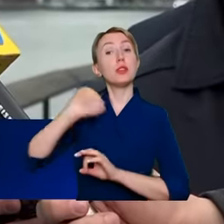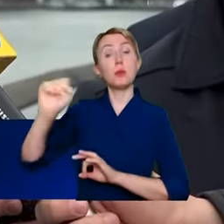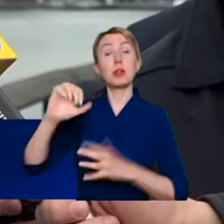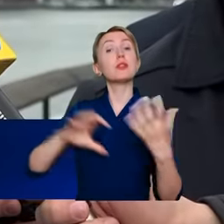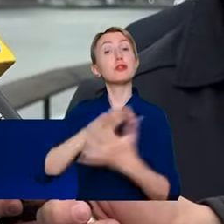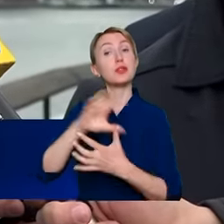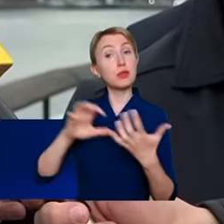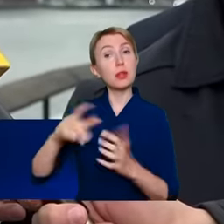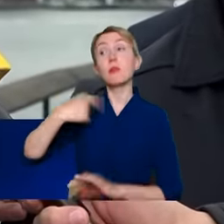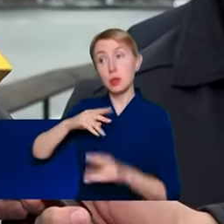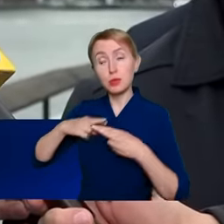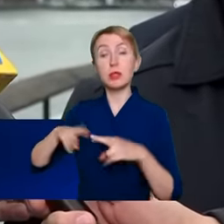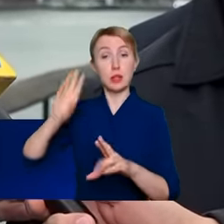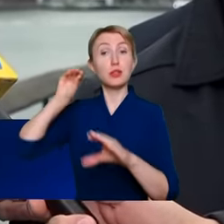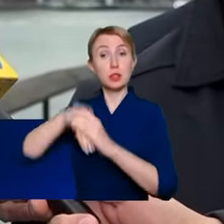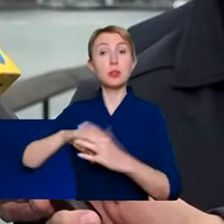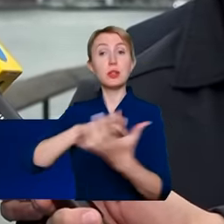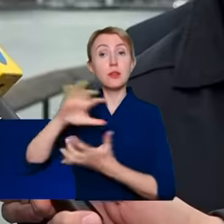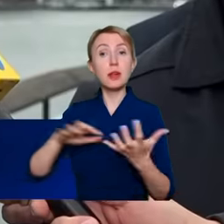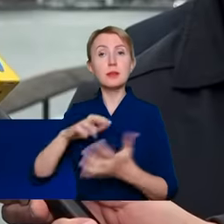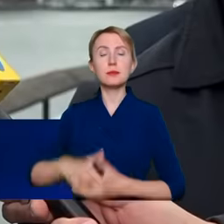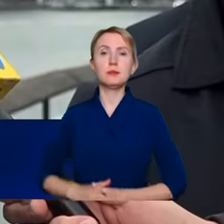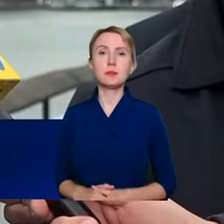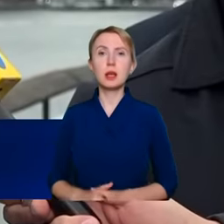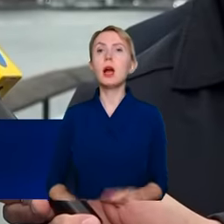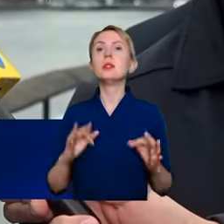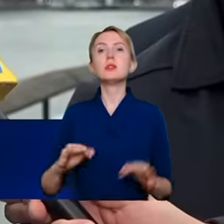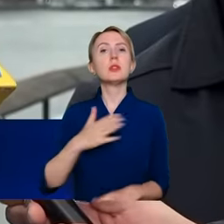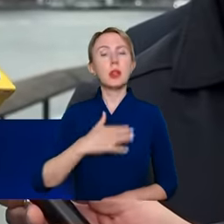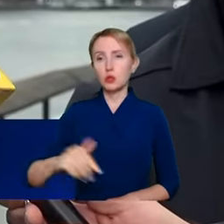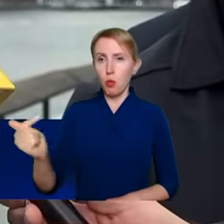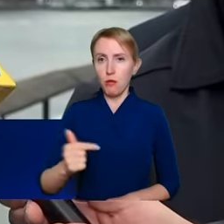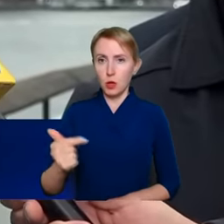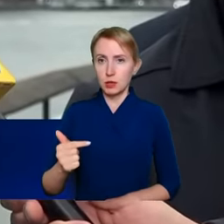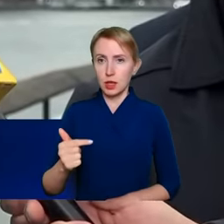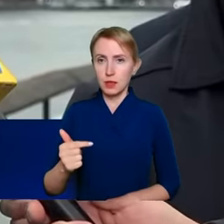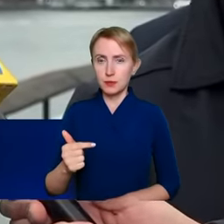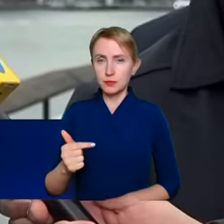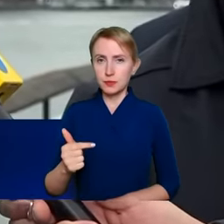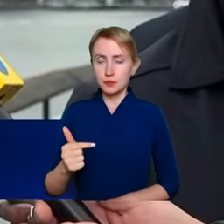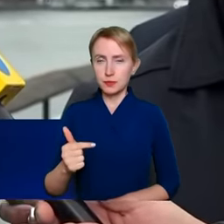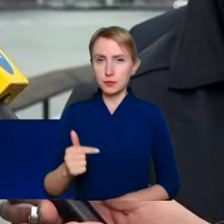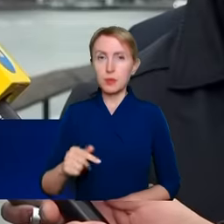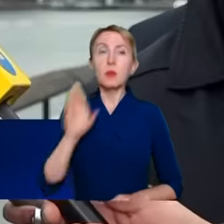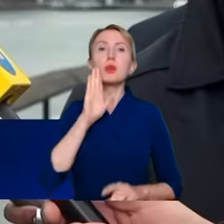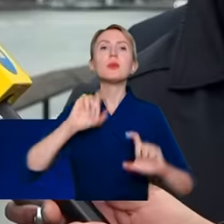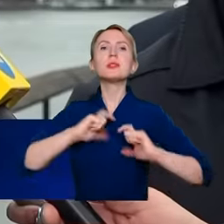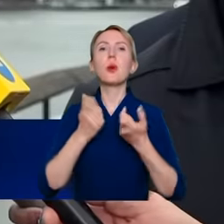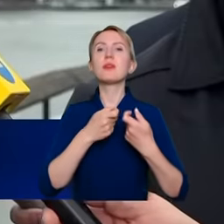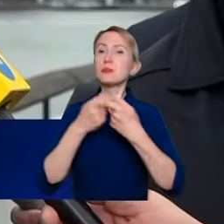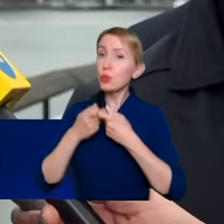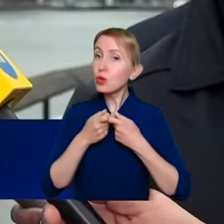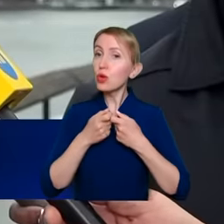niego przynależymy dzisiaj i dzisiaj naszym obowiązkiem, tak jak i całej tej wspólnoty, jest właśnie